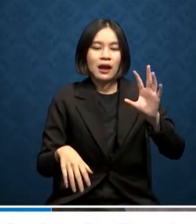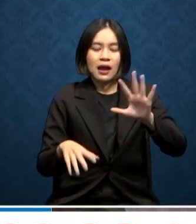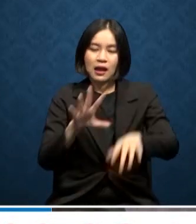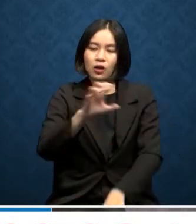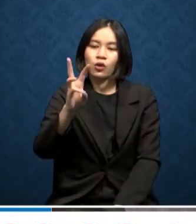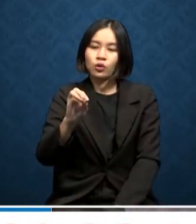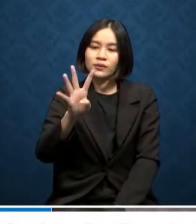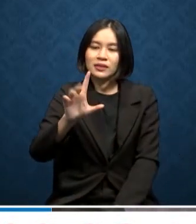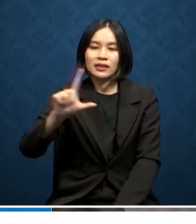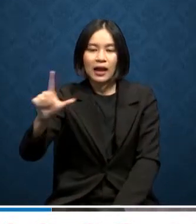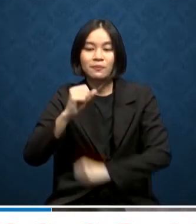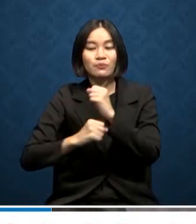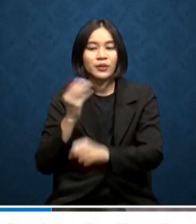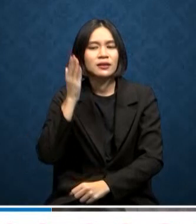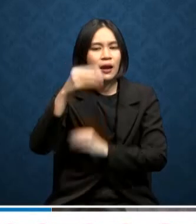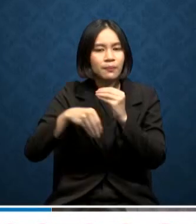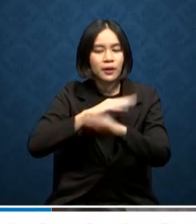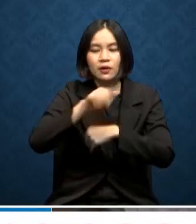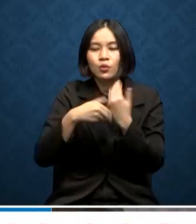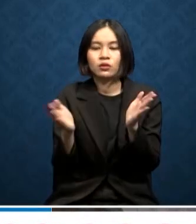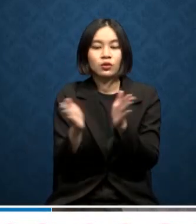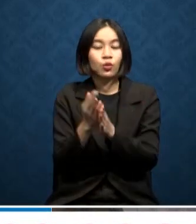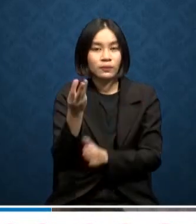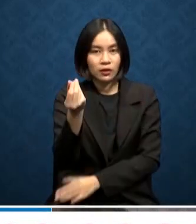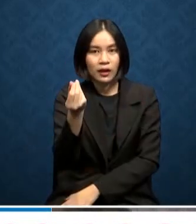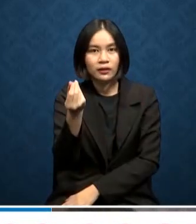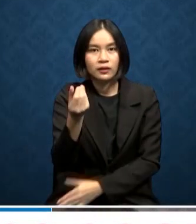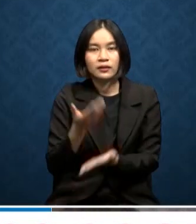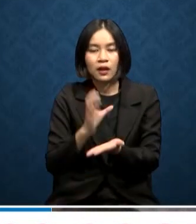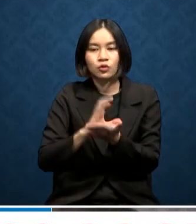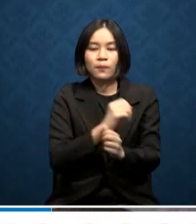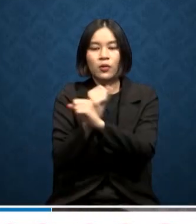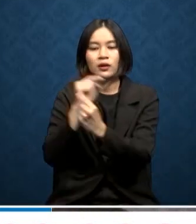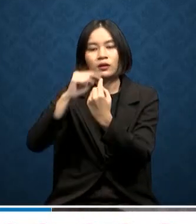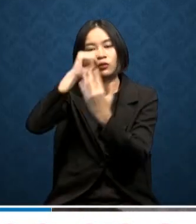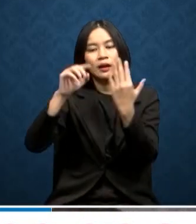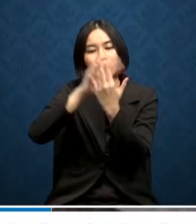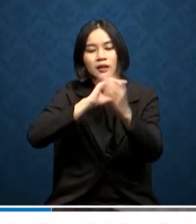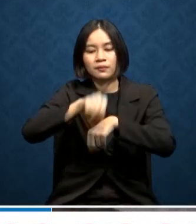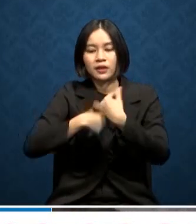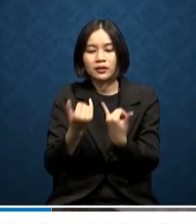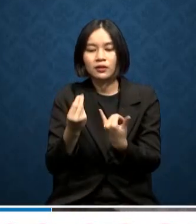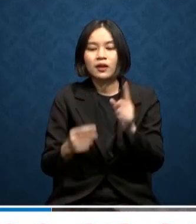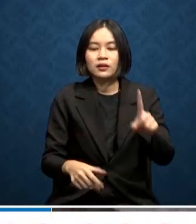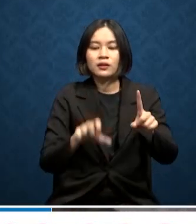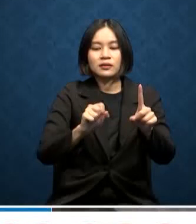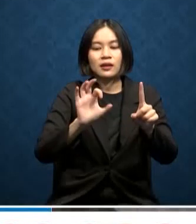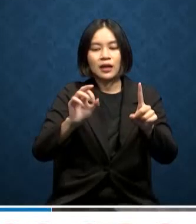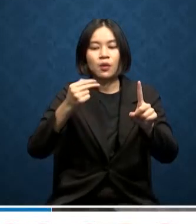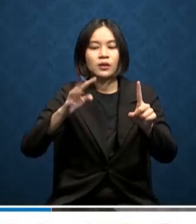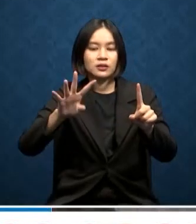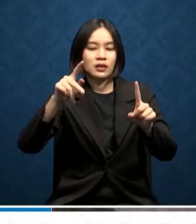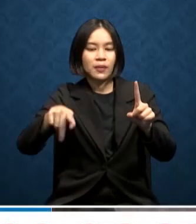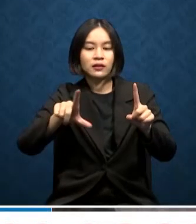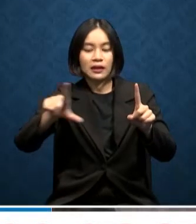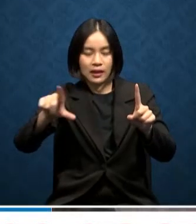า410ล้านบาทเบสเซตรวมกันนี่นะครับงบป้องกันประเทศปีนี้อยู่ที่ 194,000